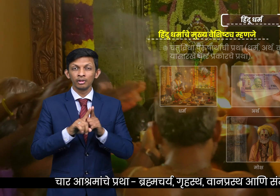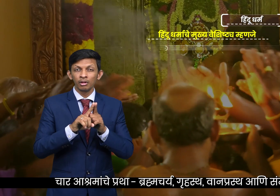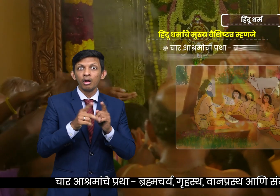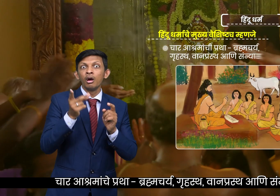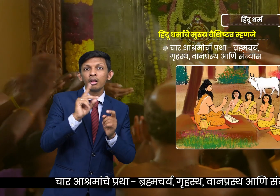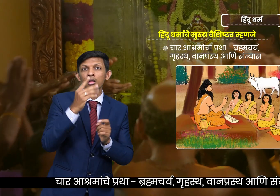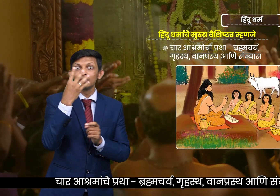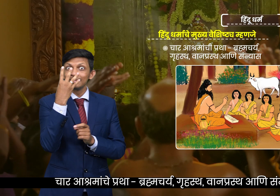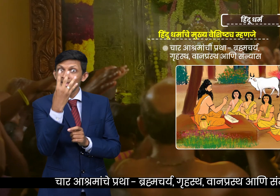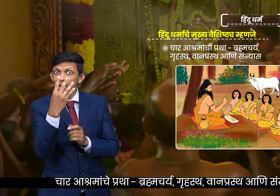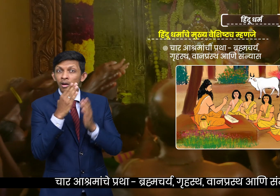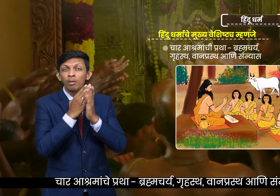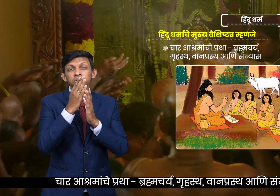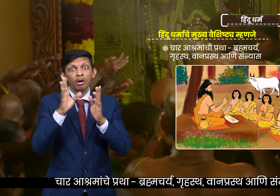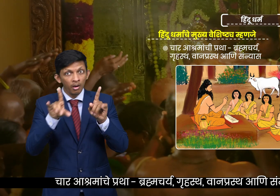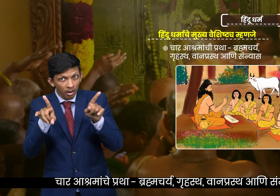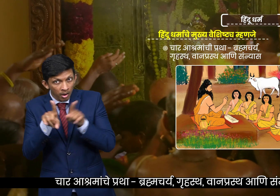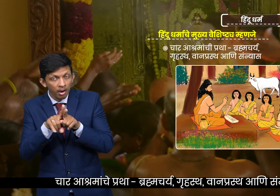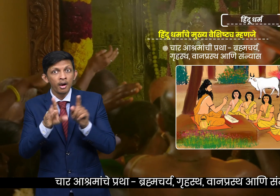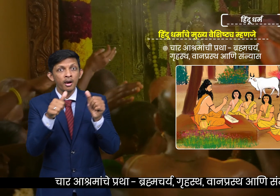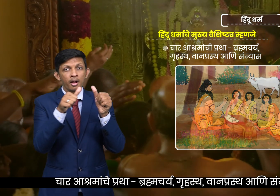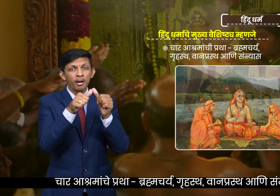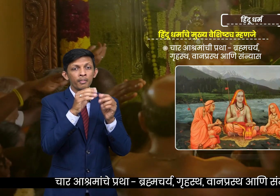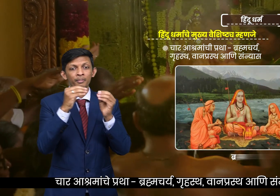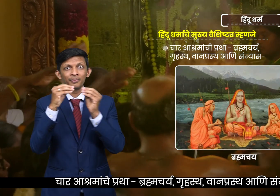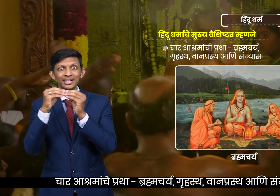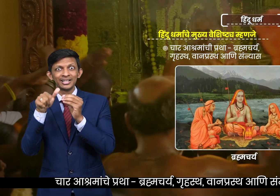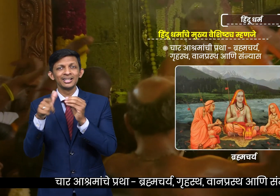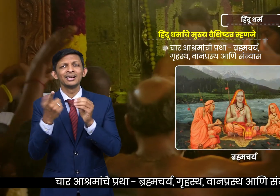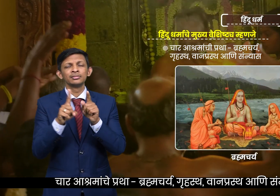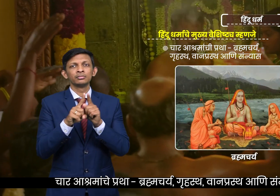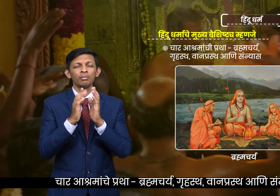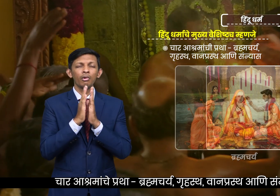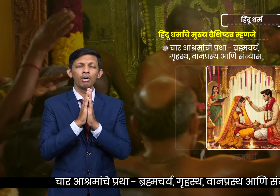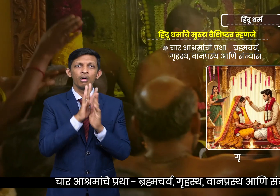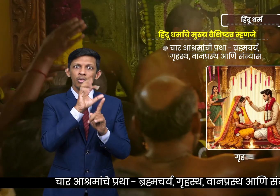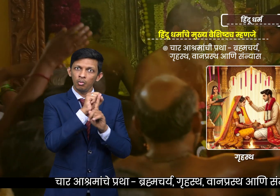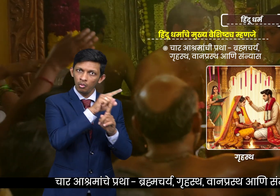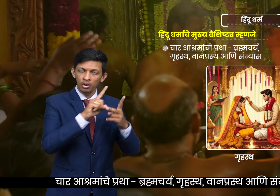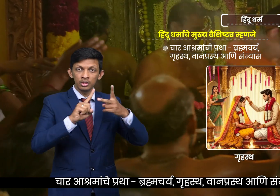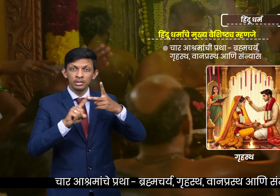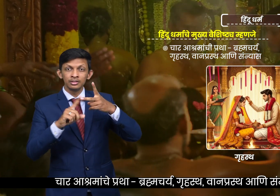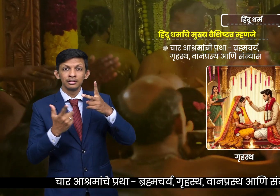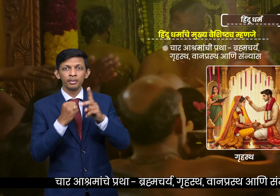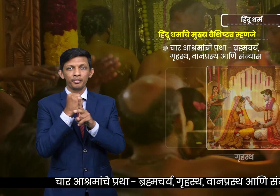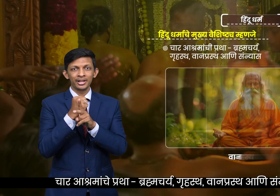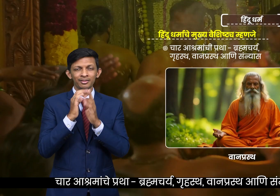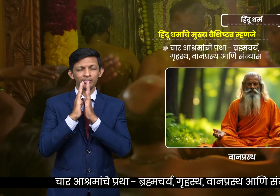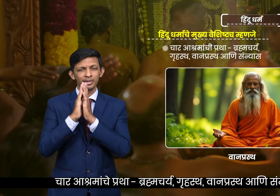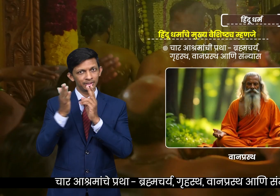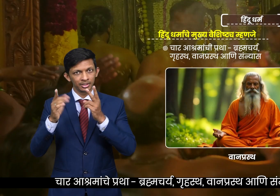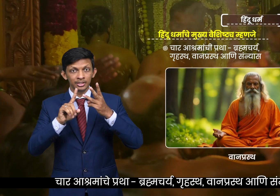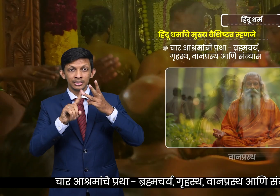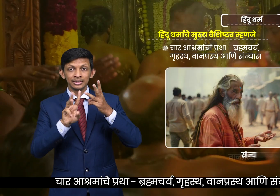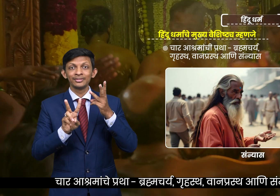चार आश्रमांच्या प्रथा. ब्रह्मचर्य, गृहस्थ, वानप्रस्थ आणि संन्यास. जैन धर्म.